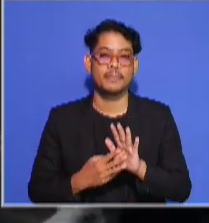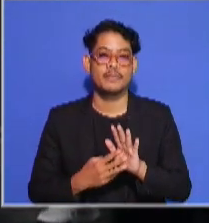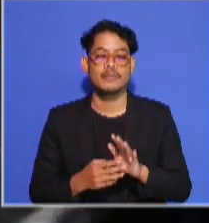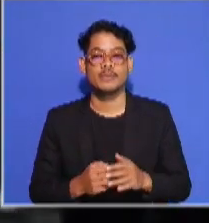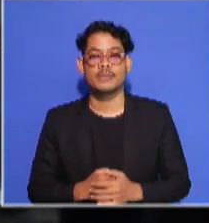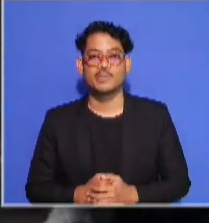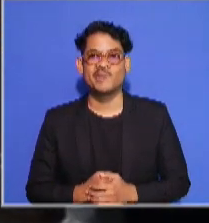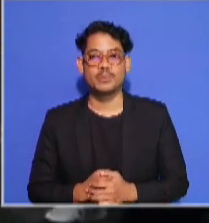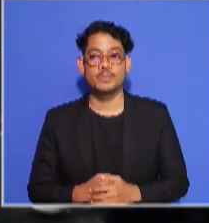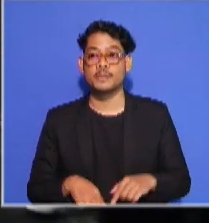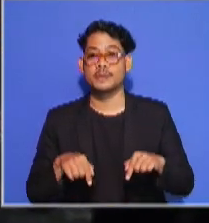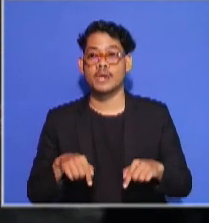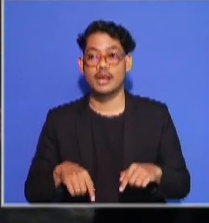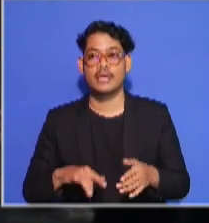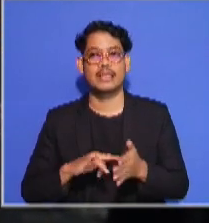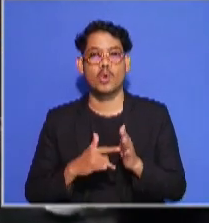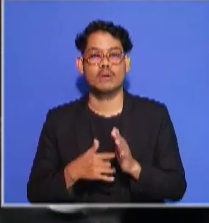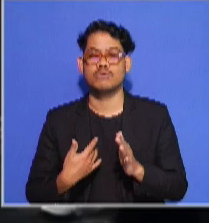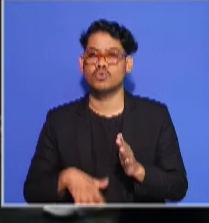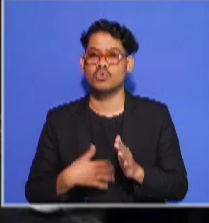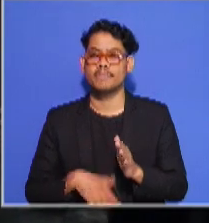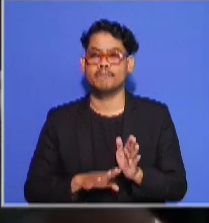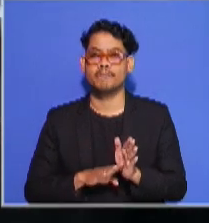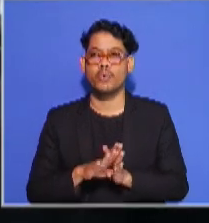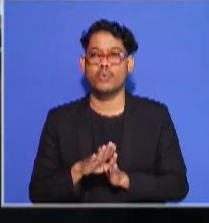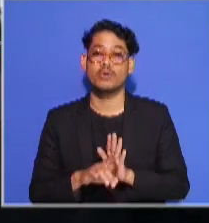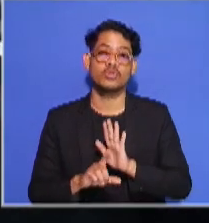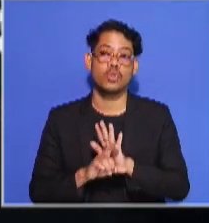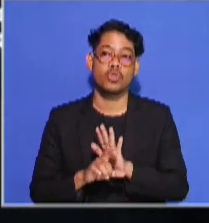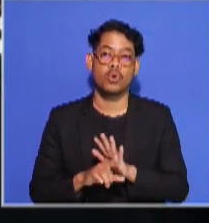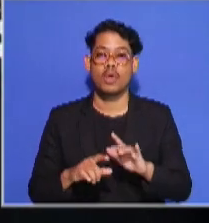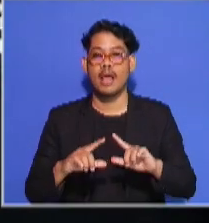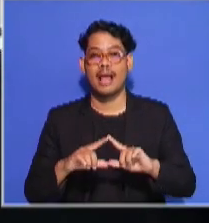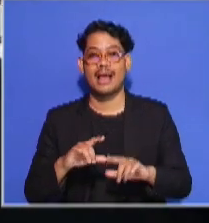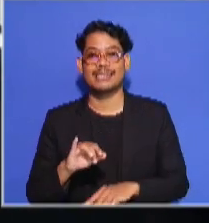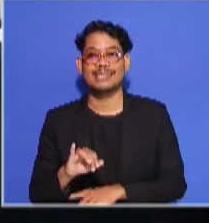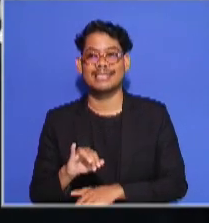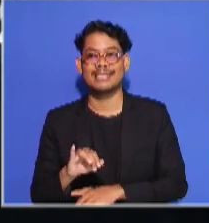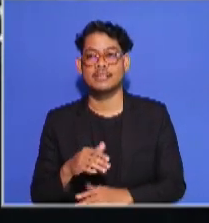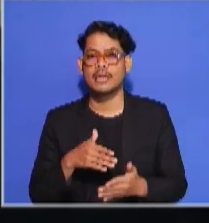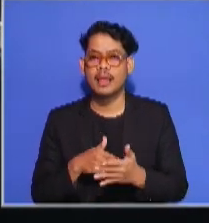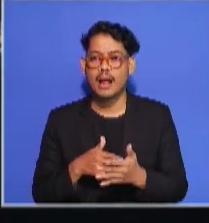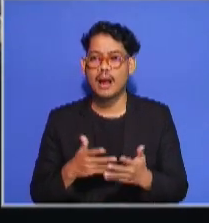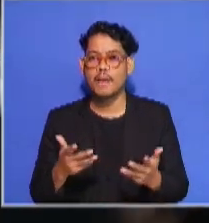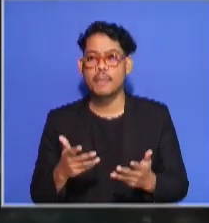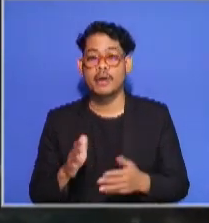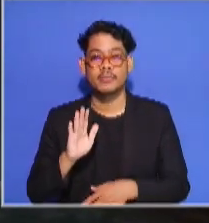dengan pesatnya teknologi digital seperti Artificial Intelligence AI juga menjadi tantangan tersendiri ke